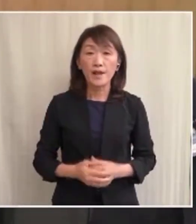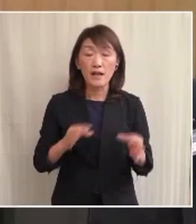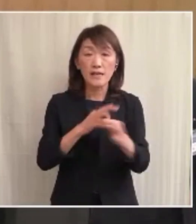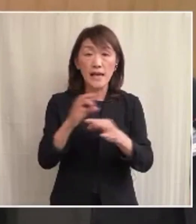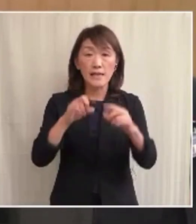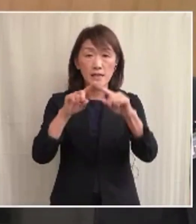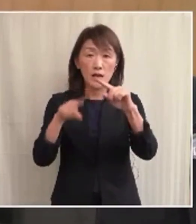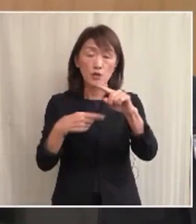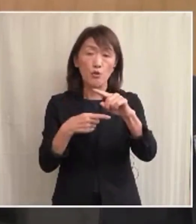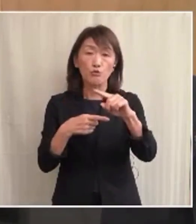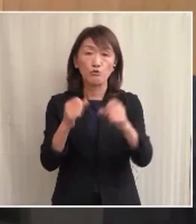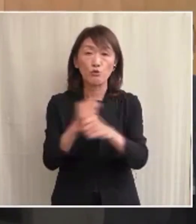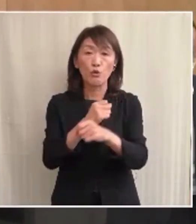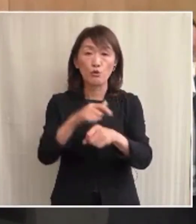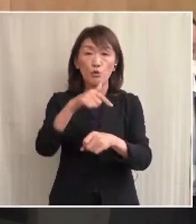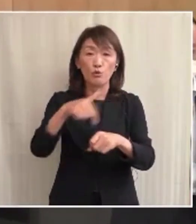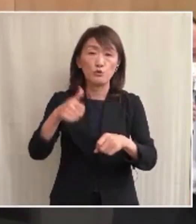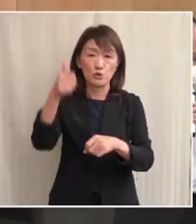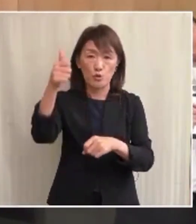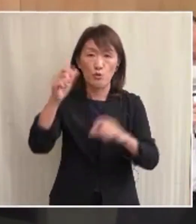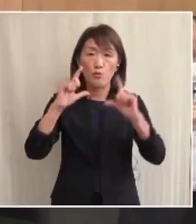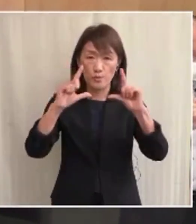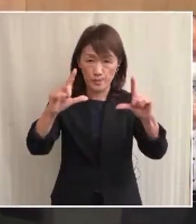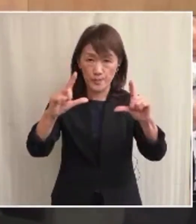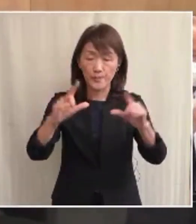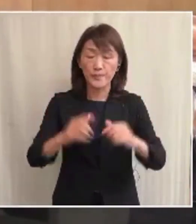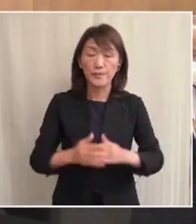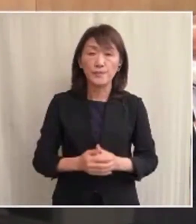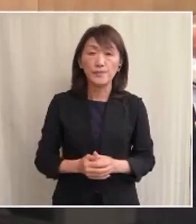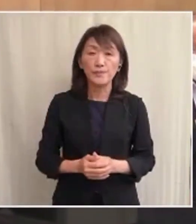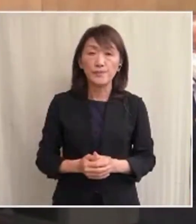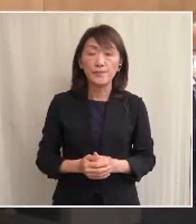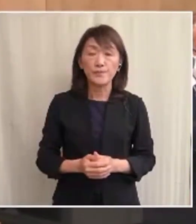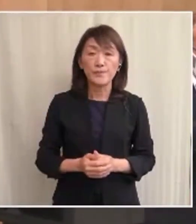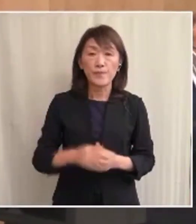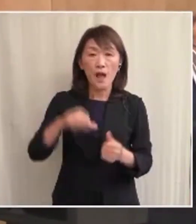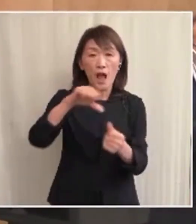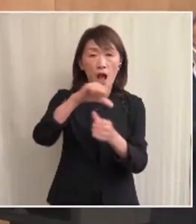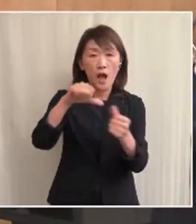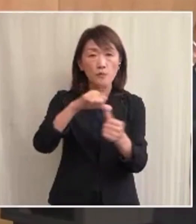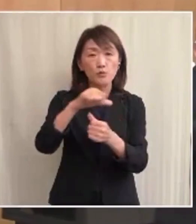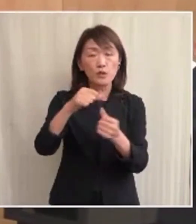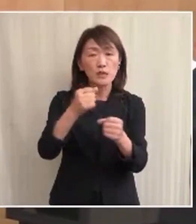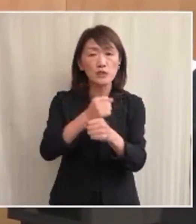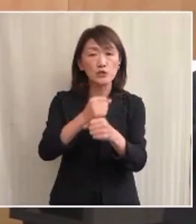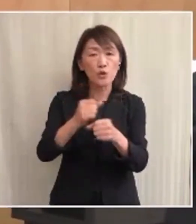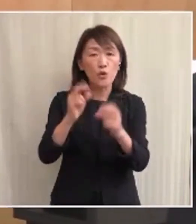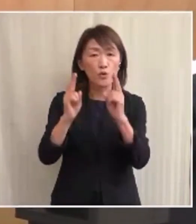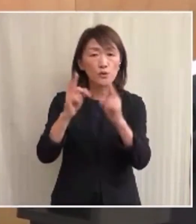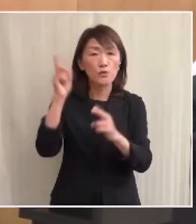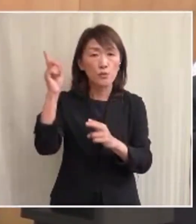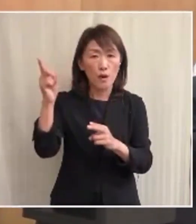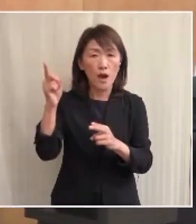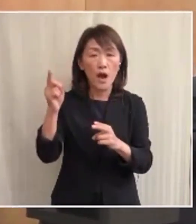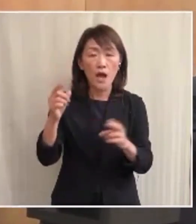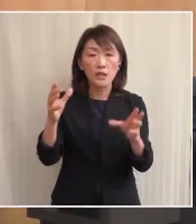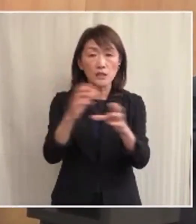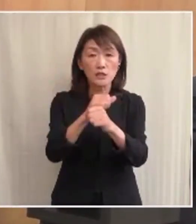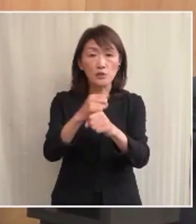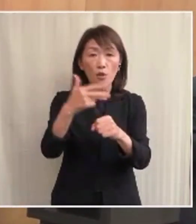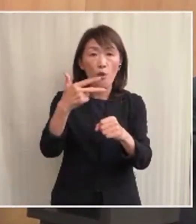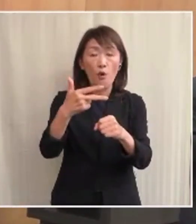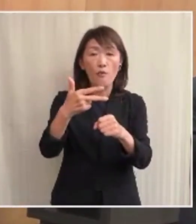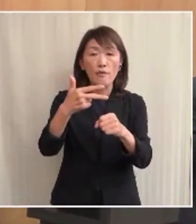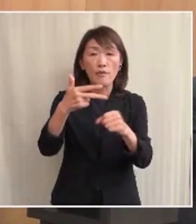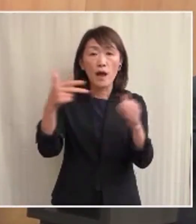経済局市民経済労働部長の浜堤でございます。アプリ事業者におきましては、執行7日前から